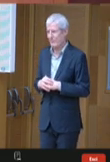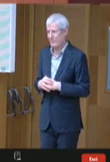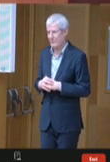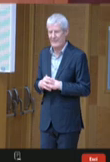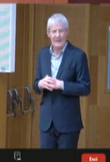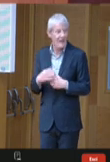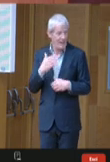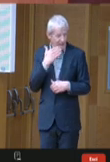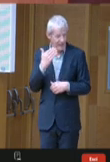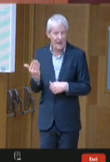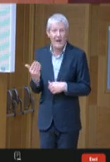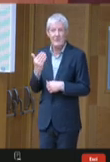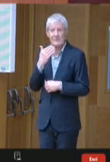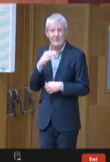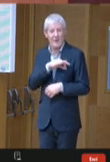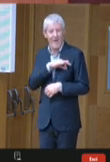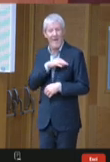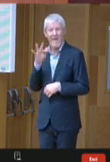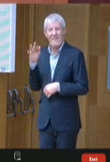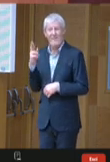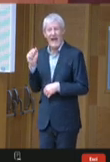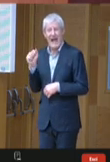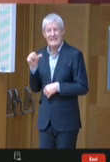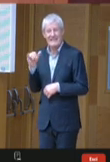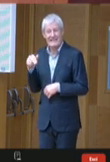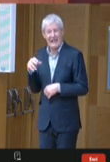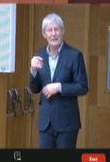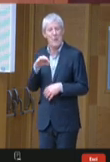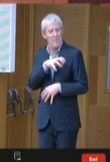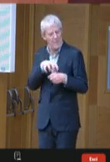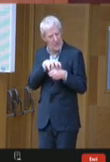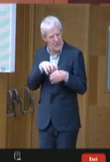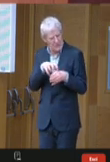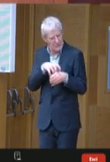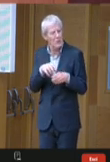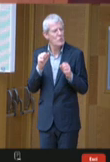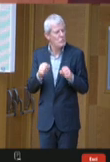Grazie onorevole Frassinetti, grazie ministri. Direi che possiamo continuare questa